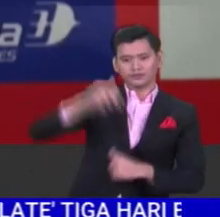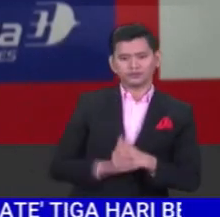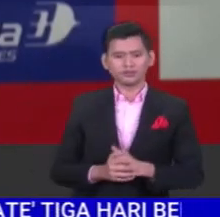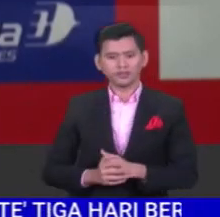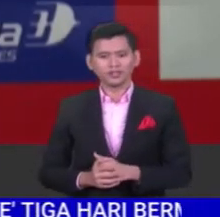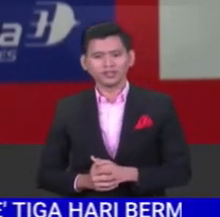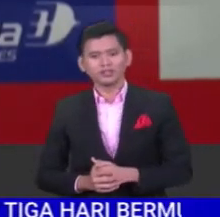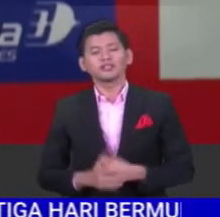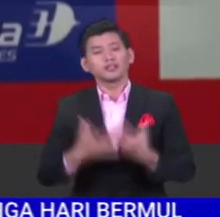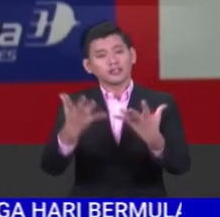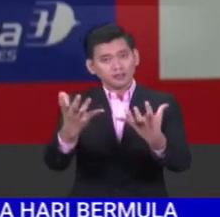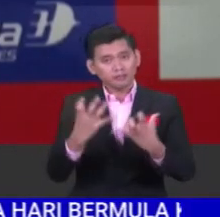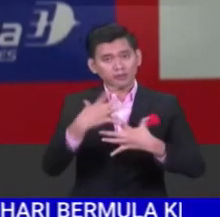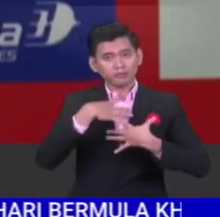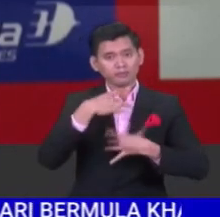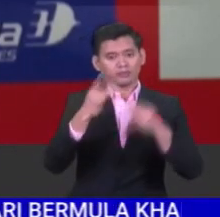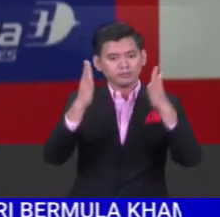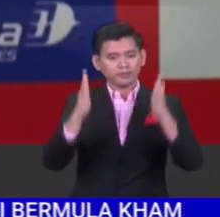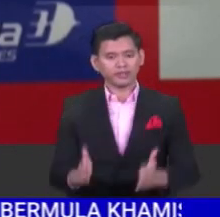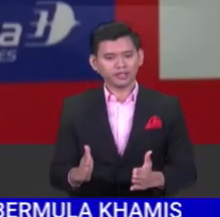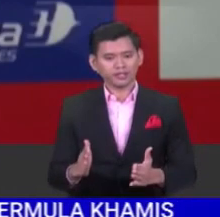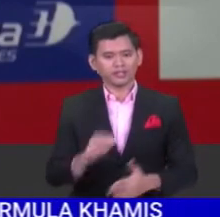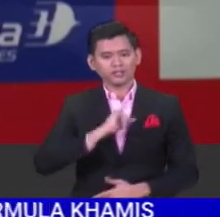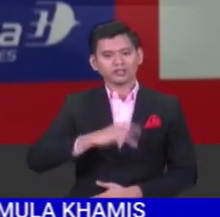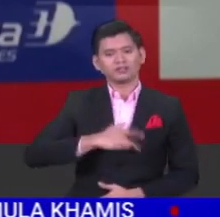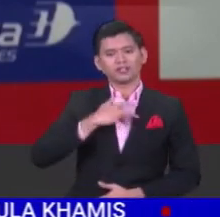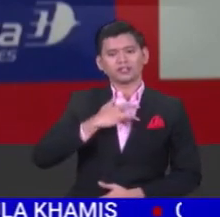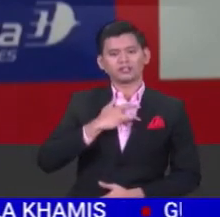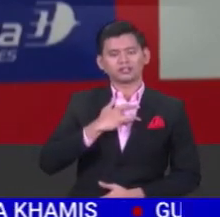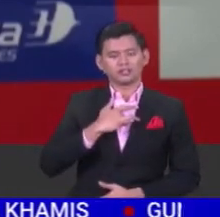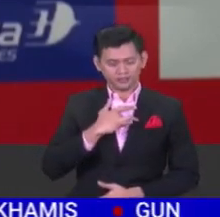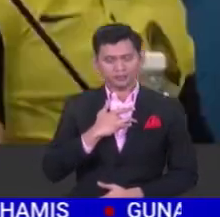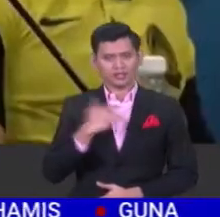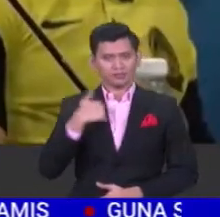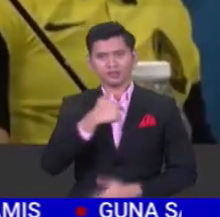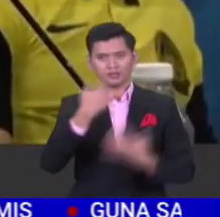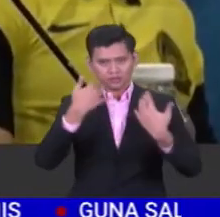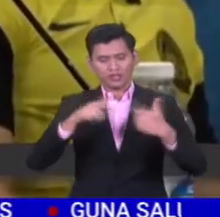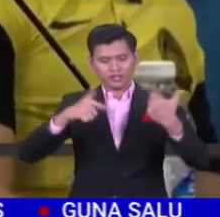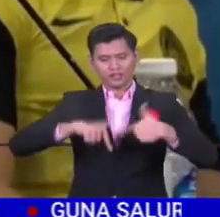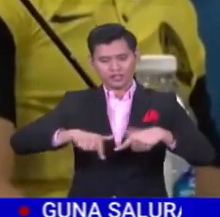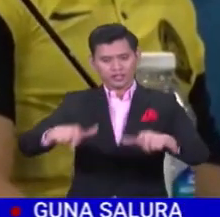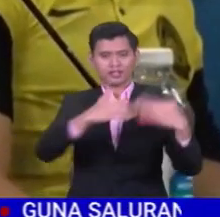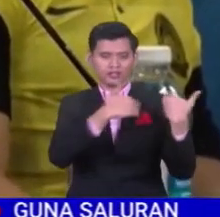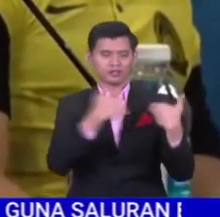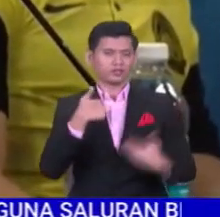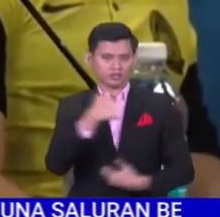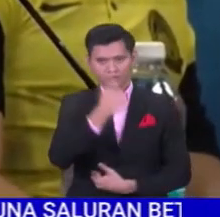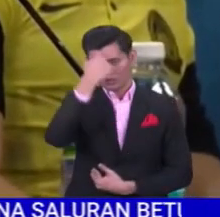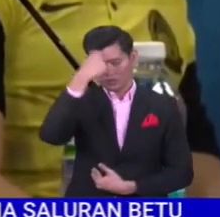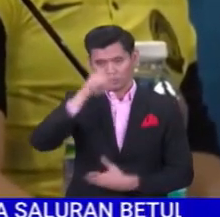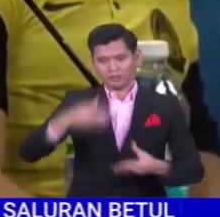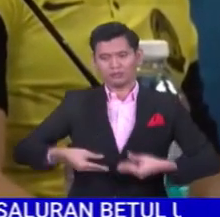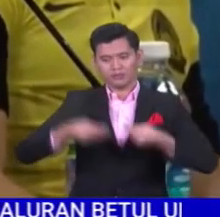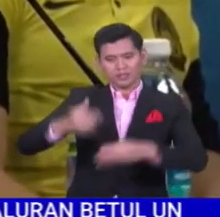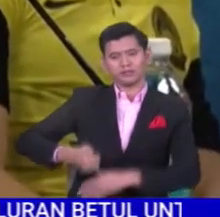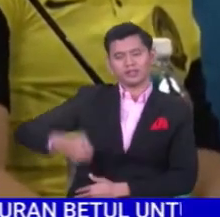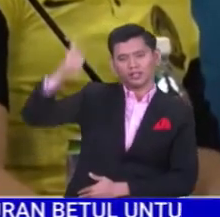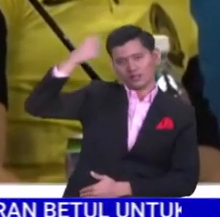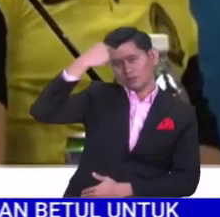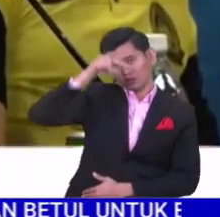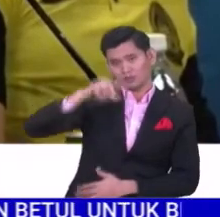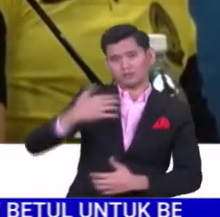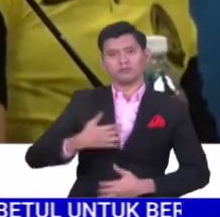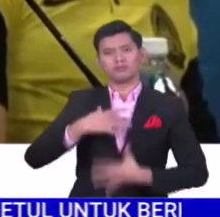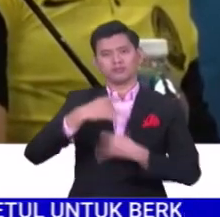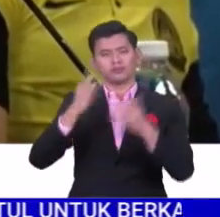what fans want, I think we deliver to the fans tonight. Dalam hal itu, Van Gon turut meluahkan penghargaan